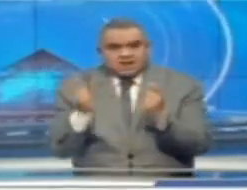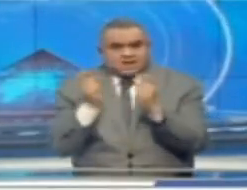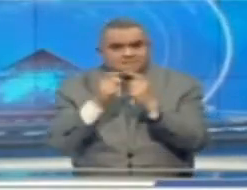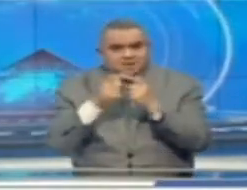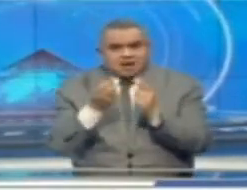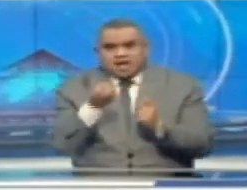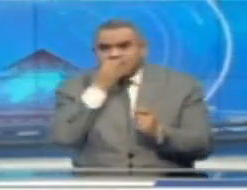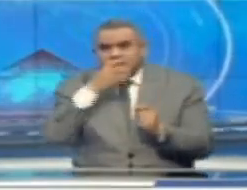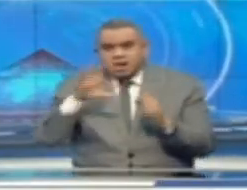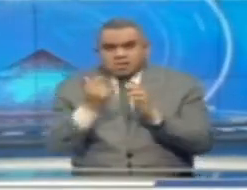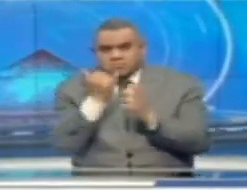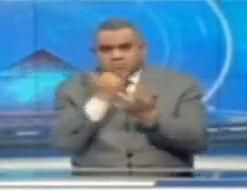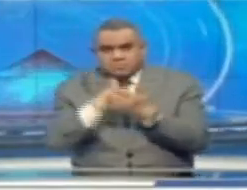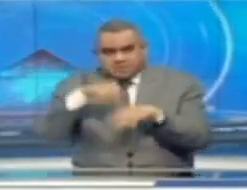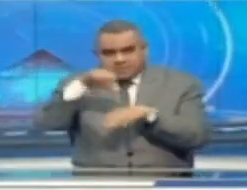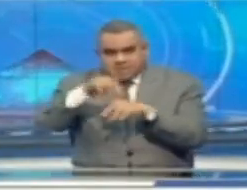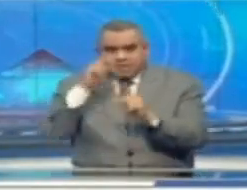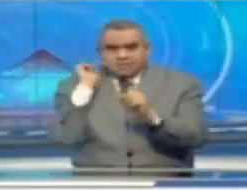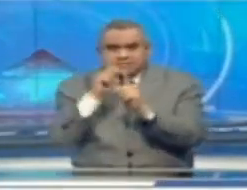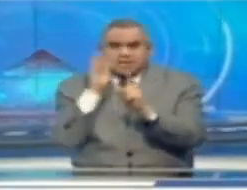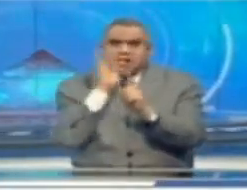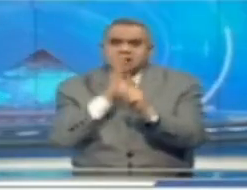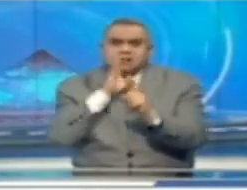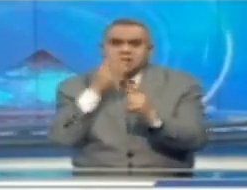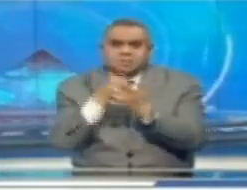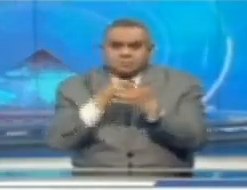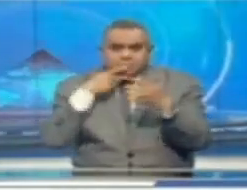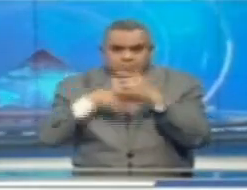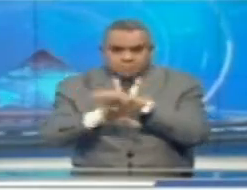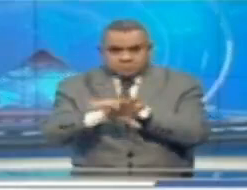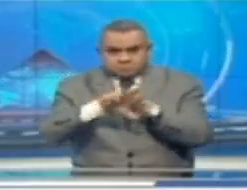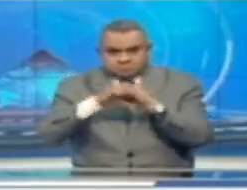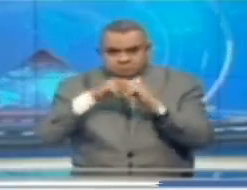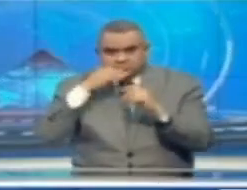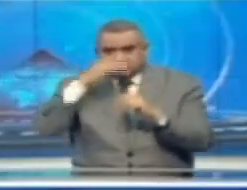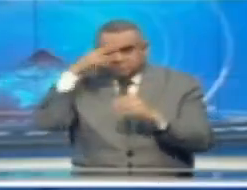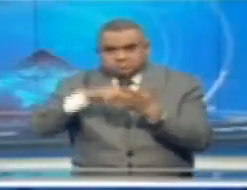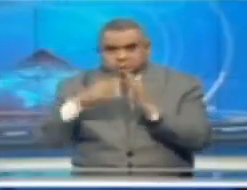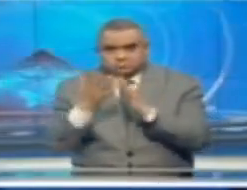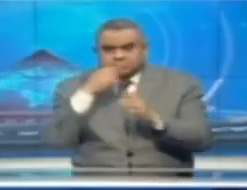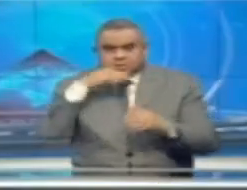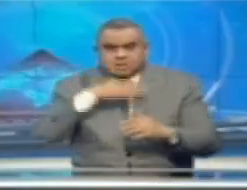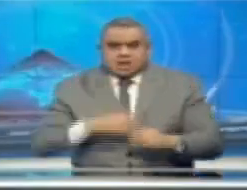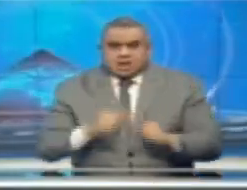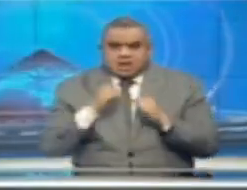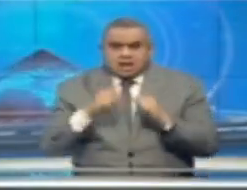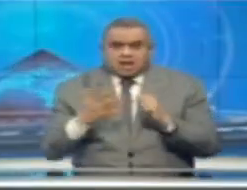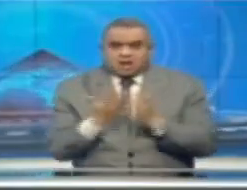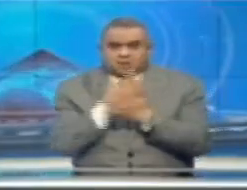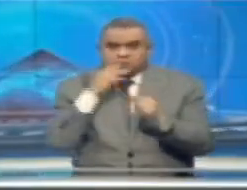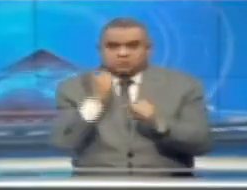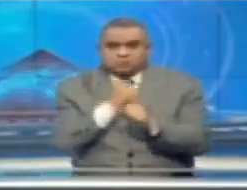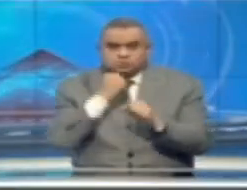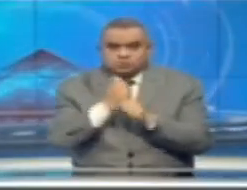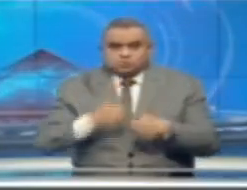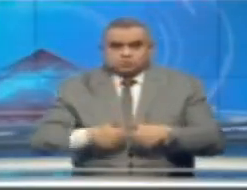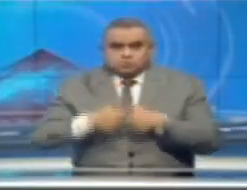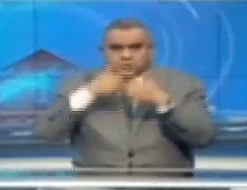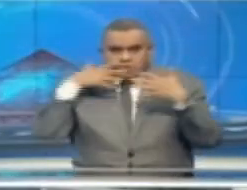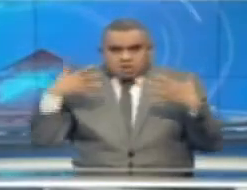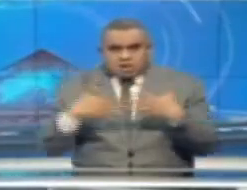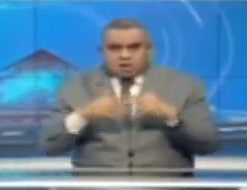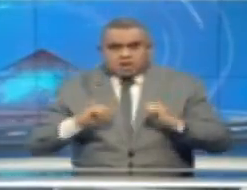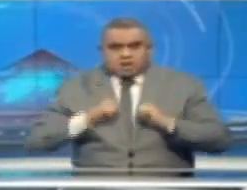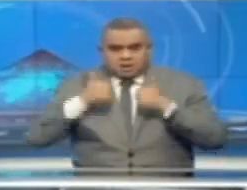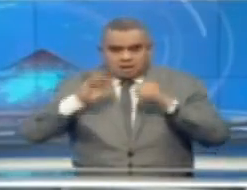والحيوانية داخل مراكز الإصلاح والتأهيل ليتمكنوا من تلبية متطلباتهم الحياتية ومواصلة الحياة بصورة كريمة،